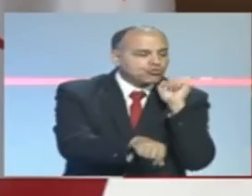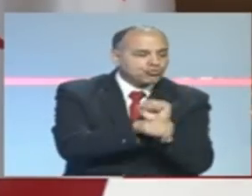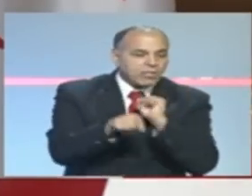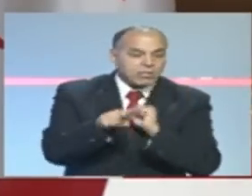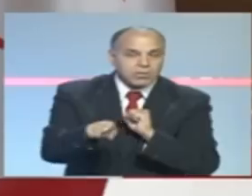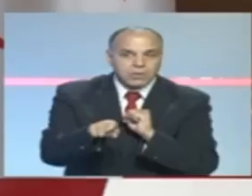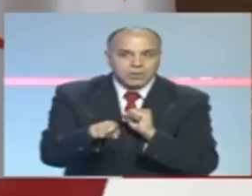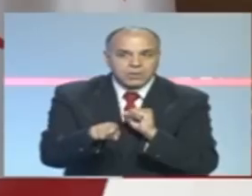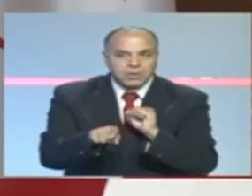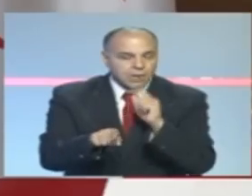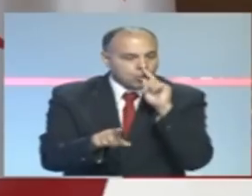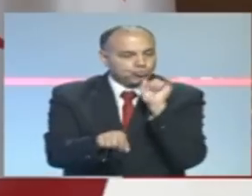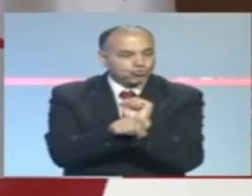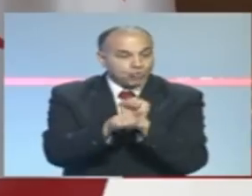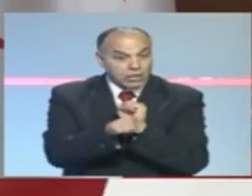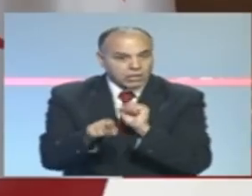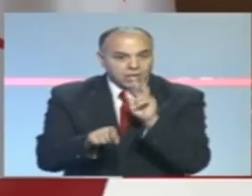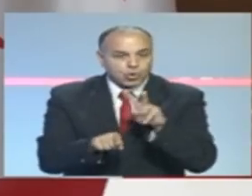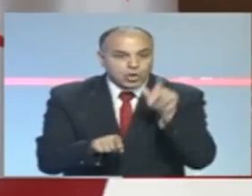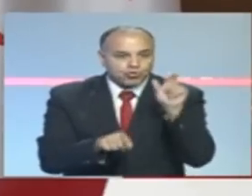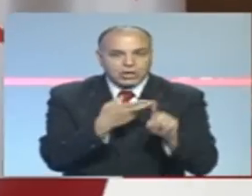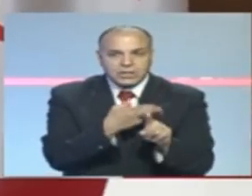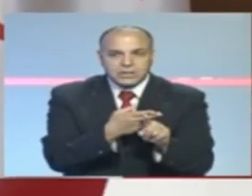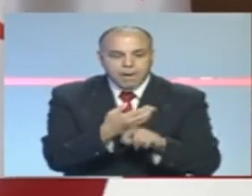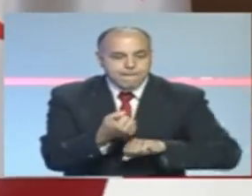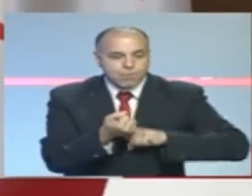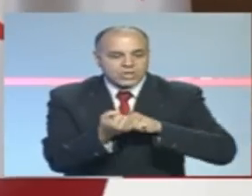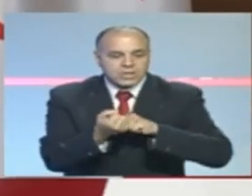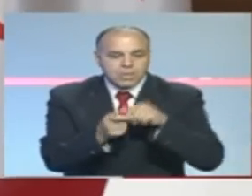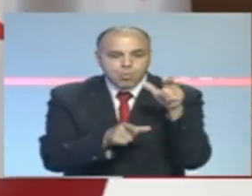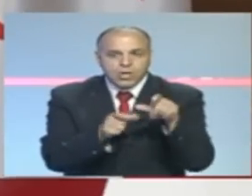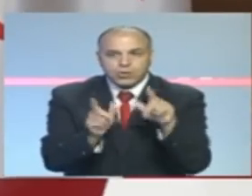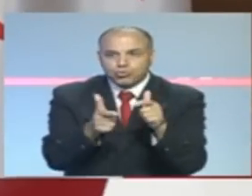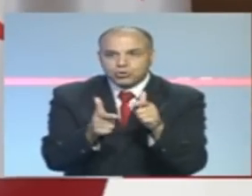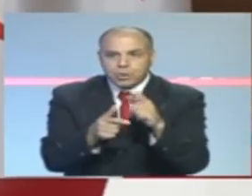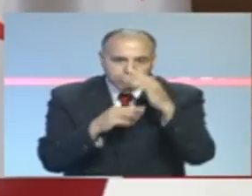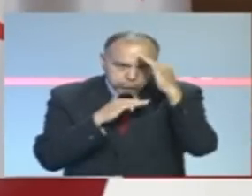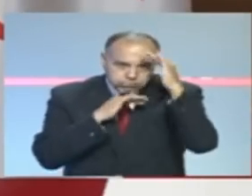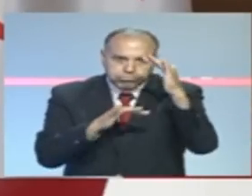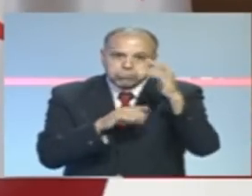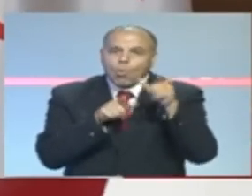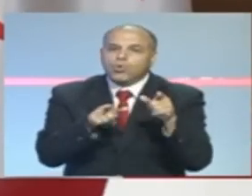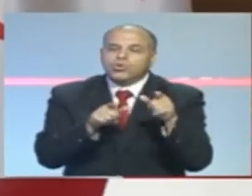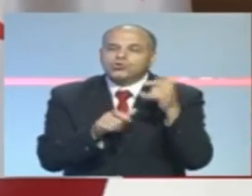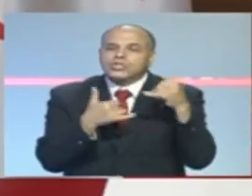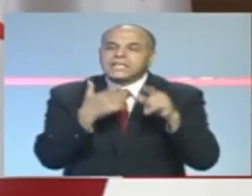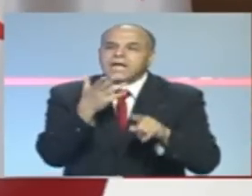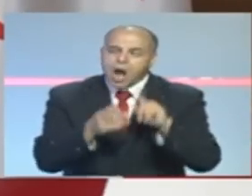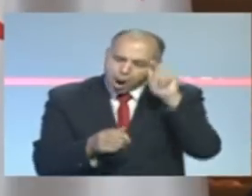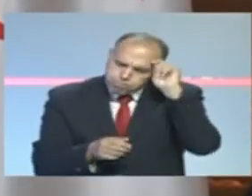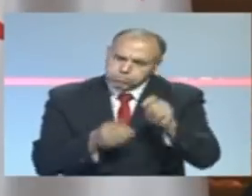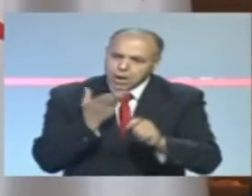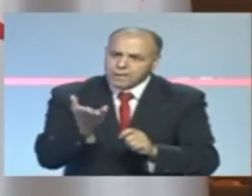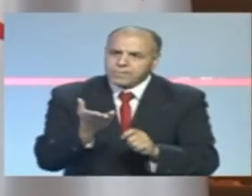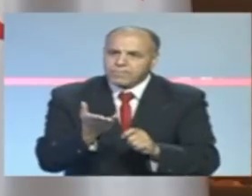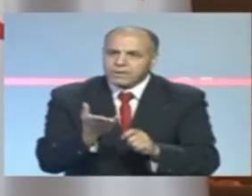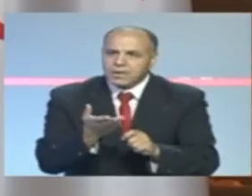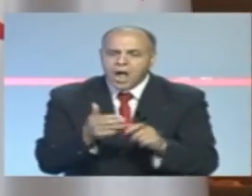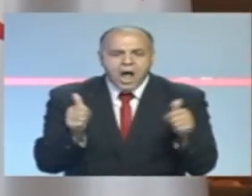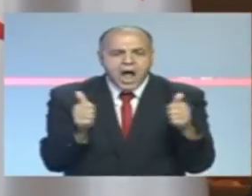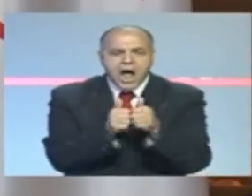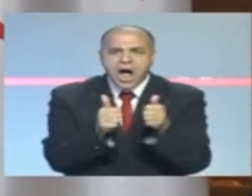وكيل قبضوا عليهم بمساعده مواطنين شرفاء حرام منهم